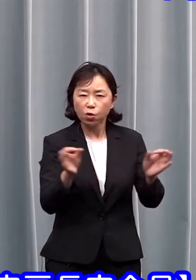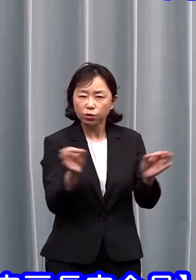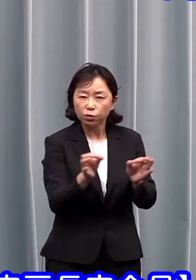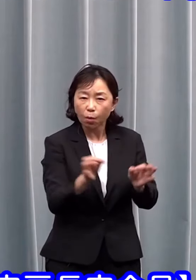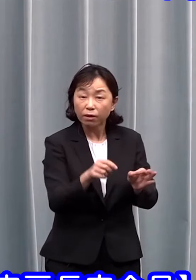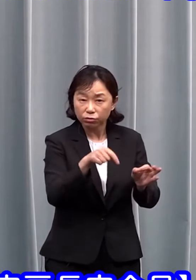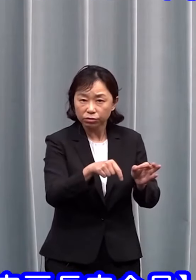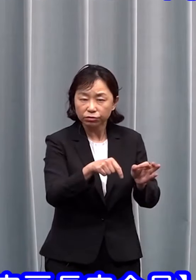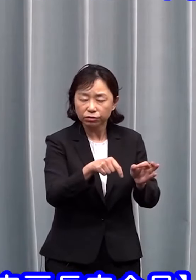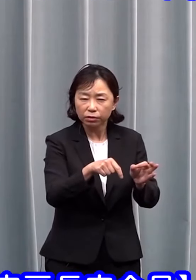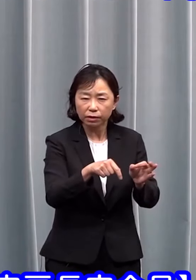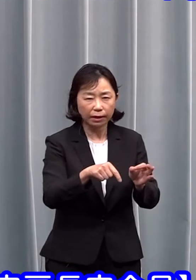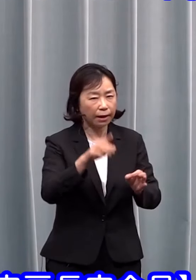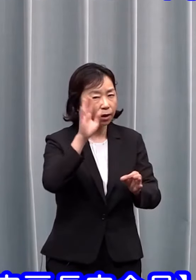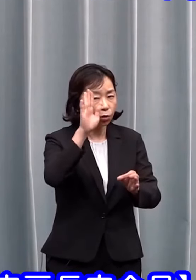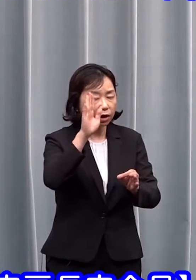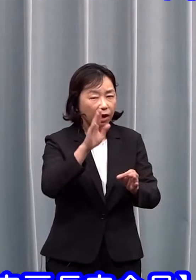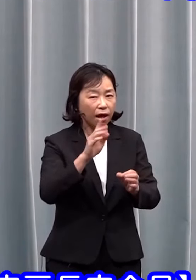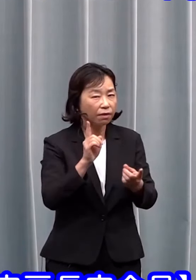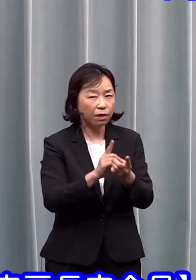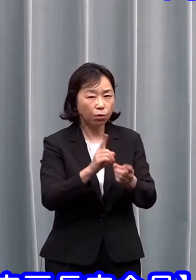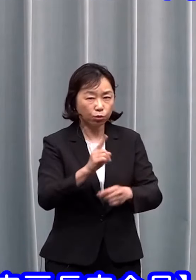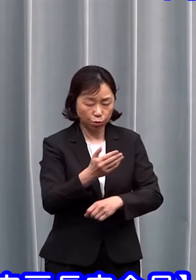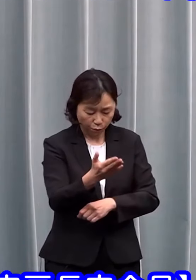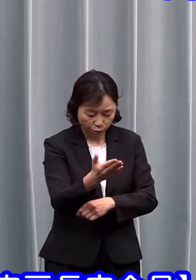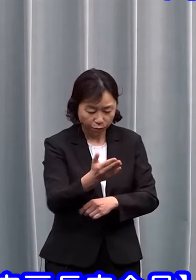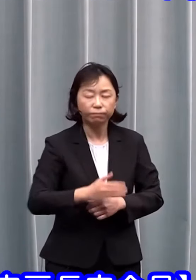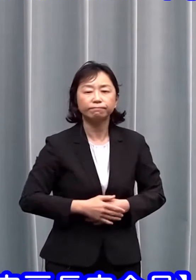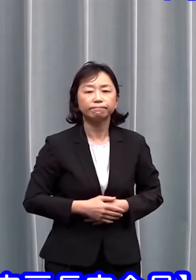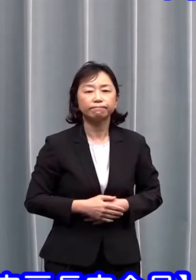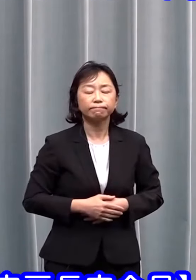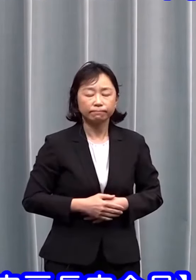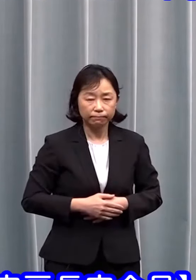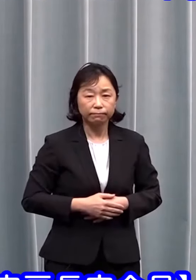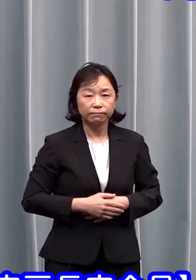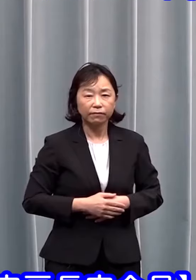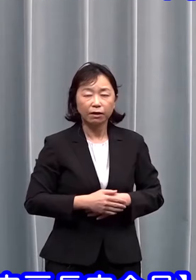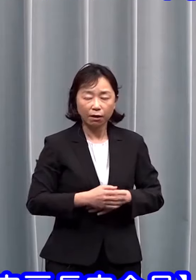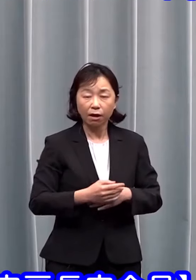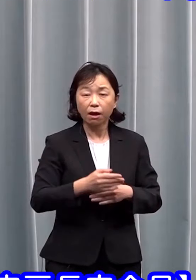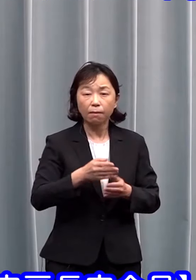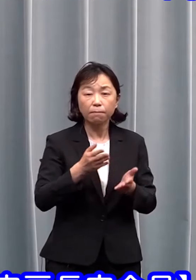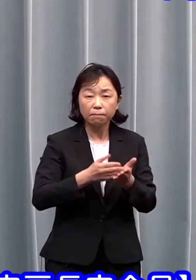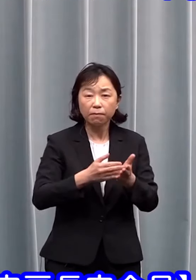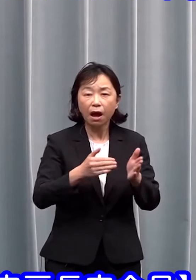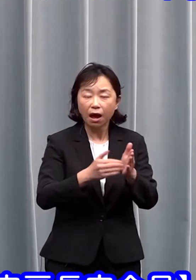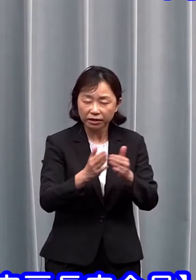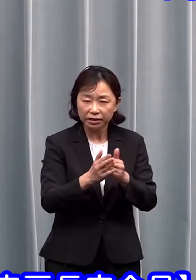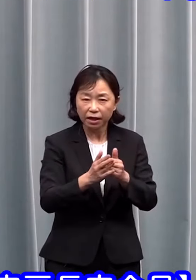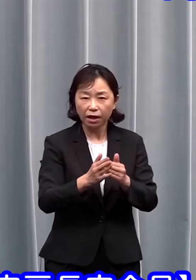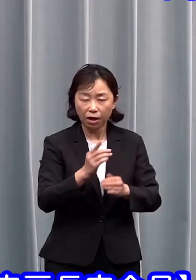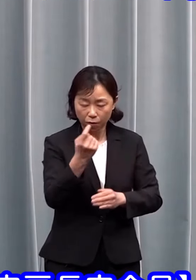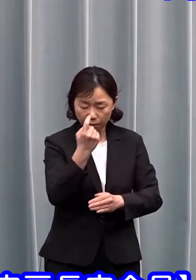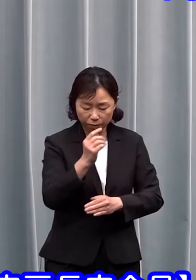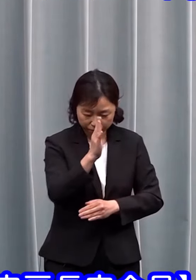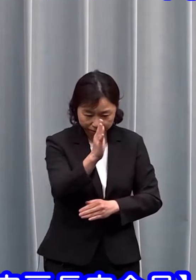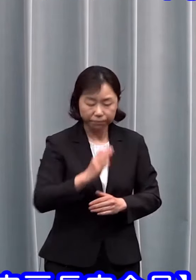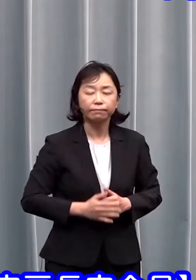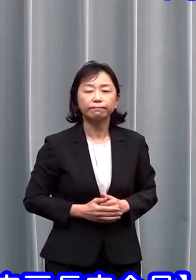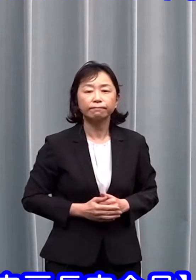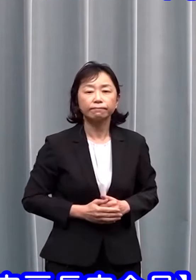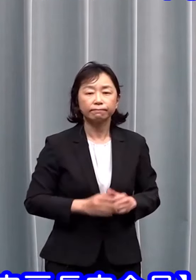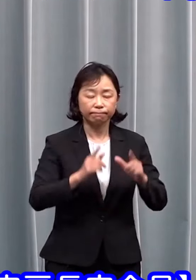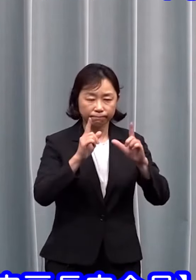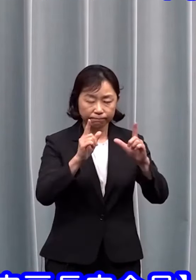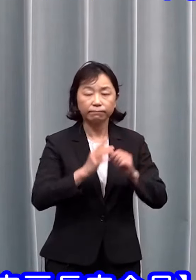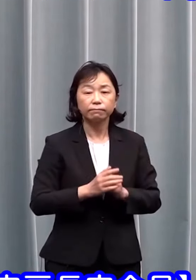対して、まあ、今後どういうふうに向き合っていく、というお考えか、まあ、話せるところでまででいいのでお願いいたします。 はい、一